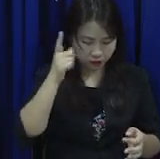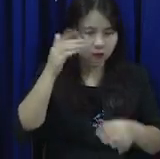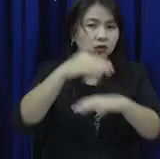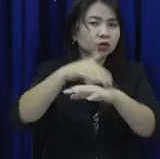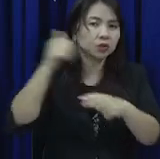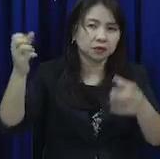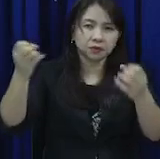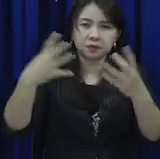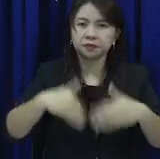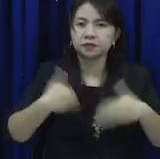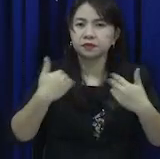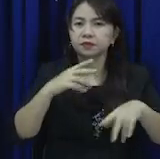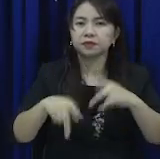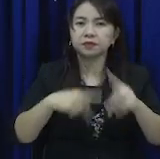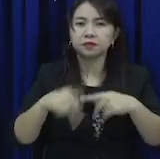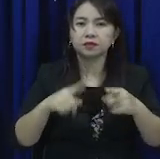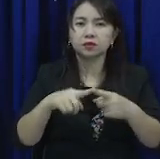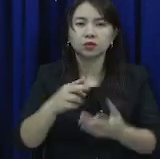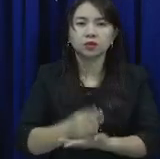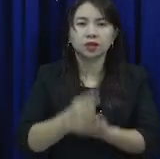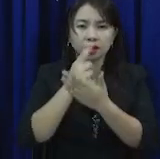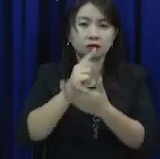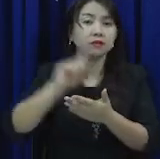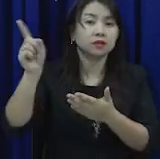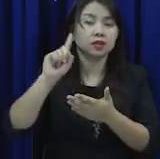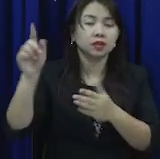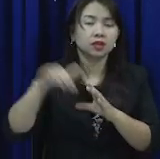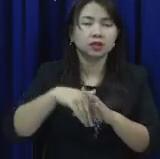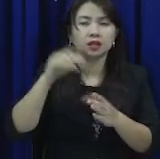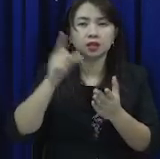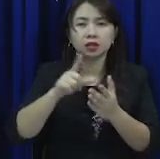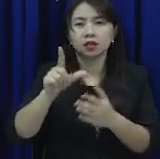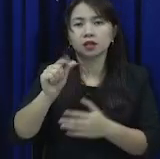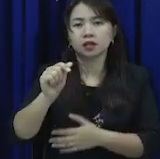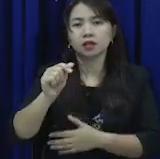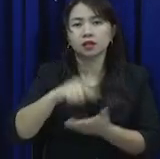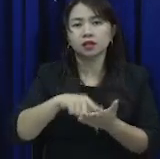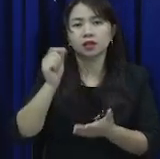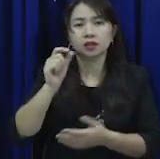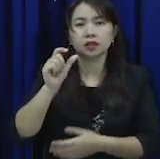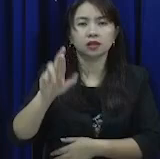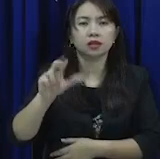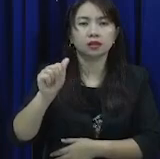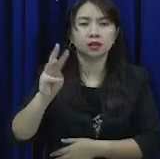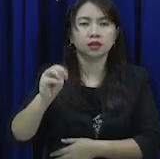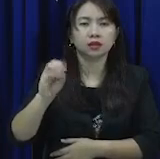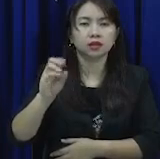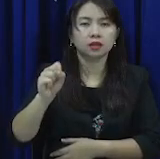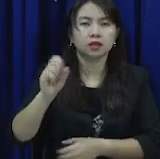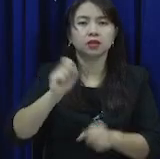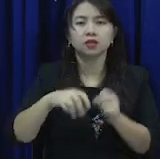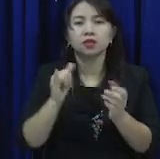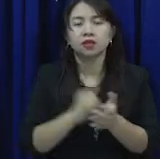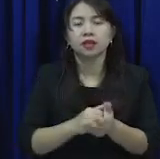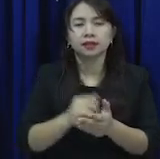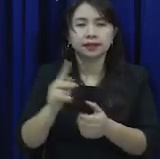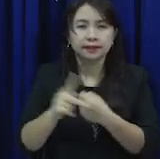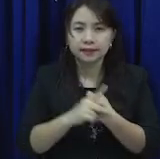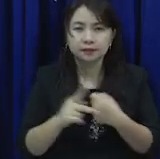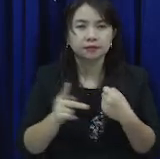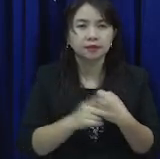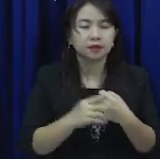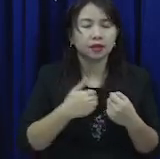gano gyan makatulong Ramos tarl parais trabaho para magamit sa mga susunod na Fellowship oh